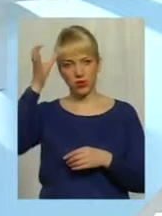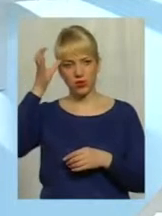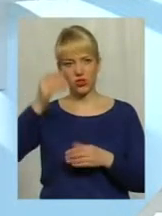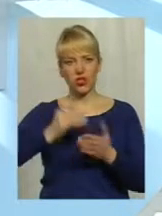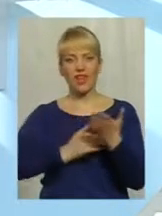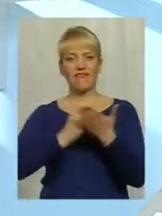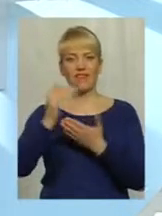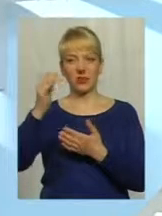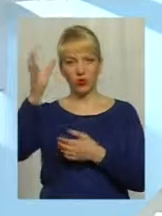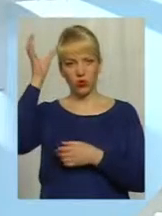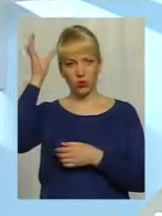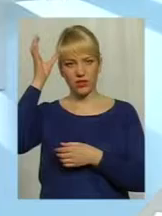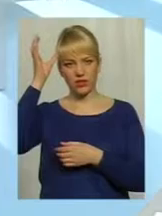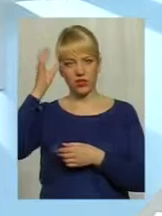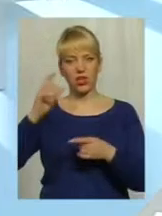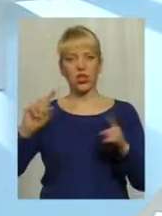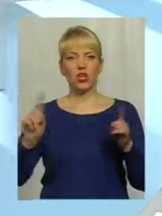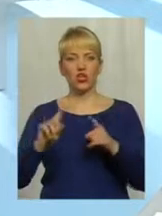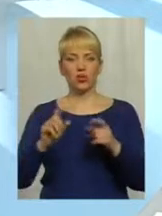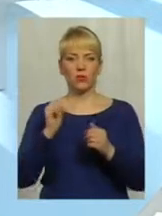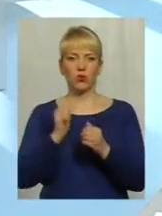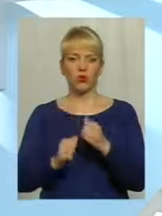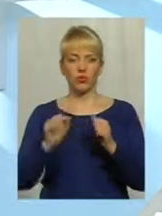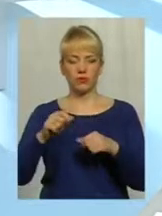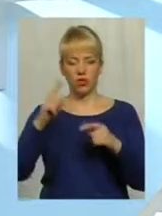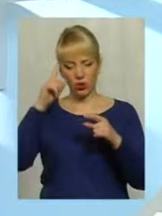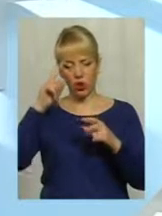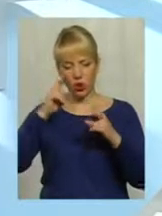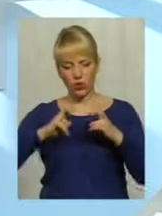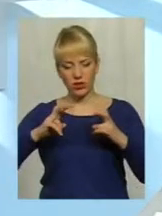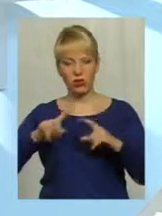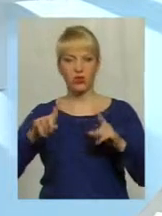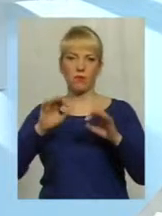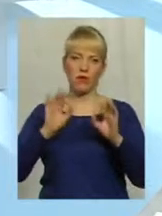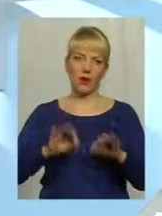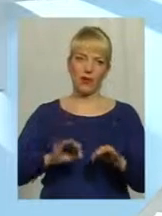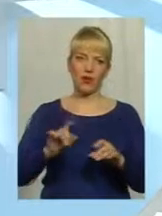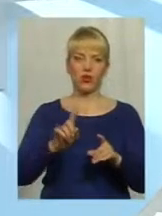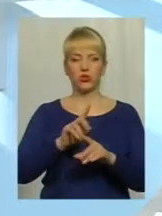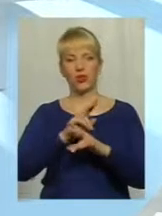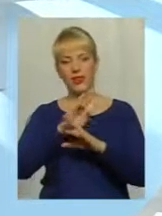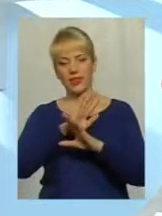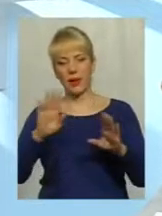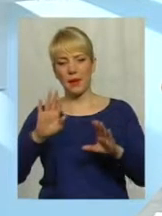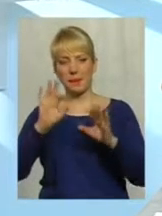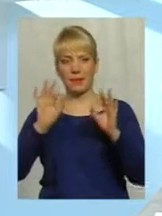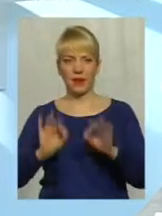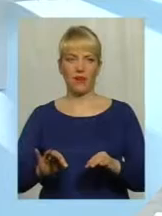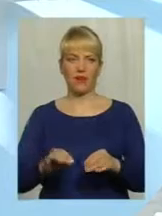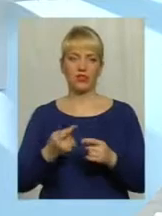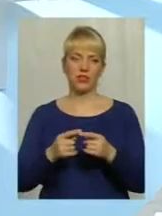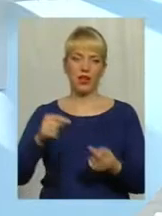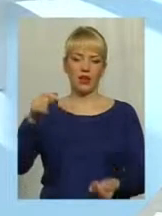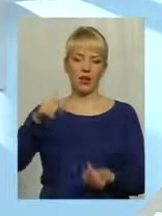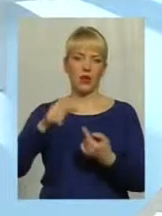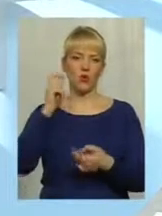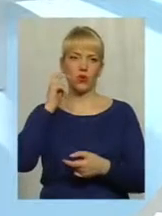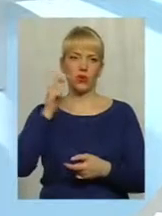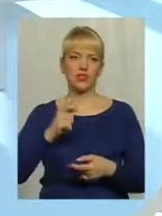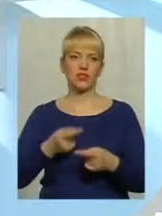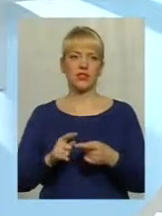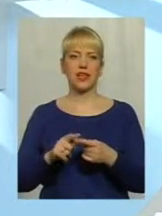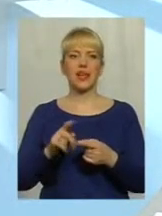високо освіченими? Щоб кожен зміг розібратися, що правильно, а що неправильно. Це так притаманно українцям. Це так притаманно.